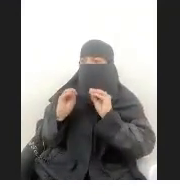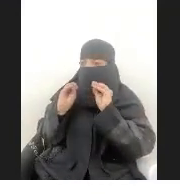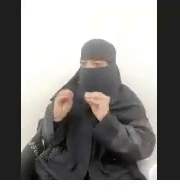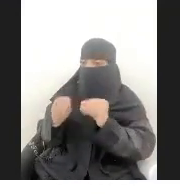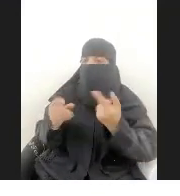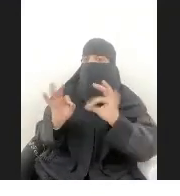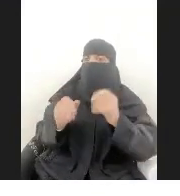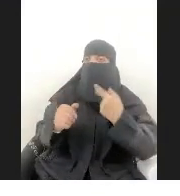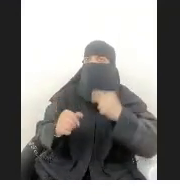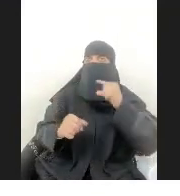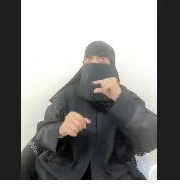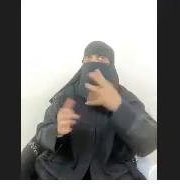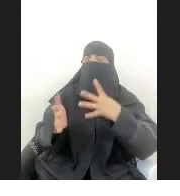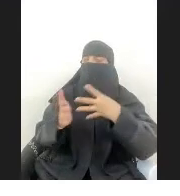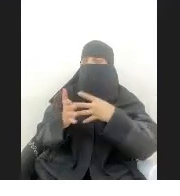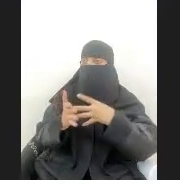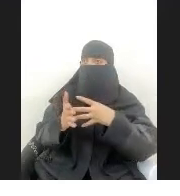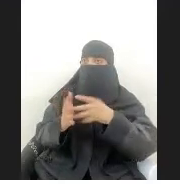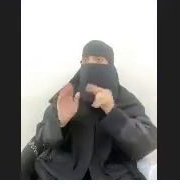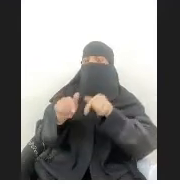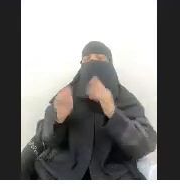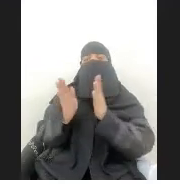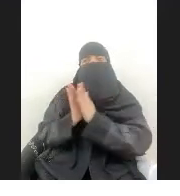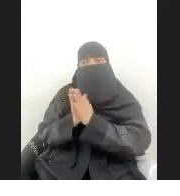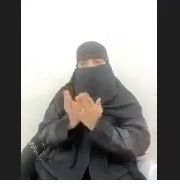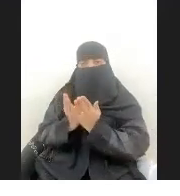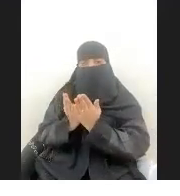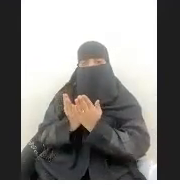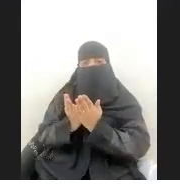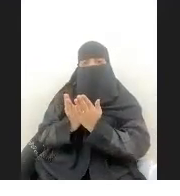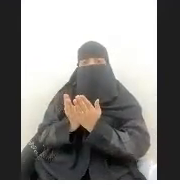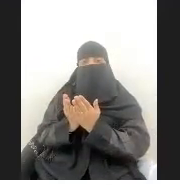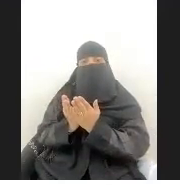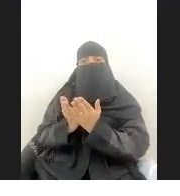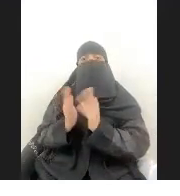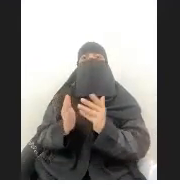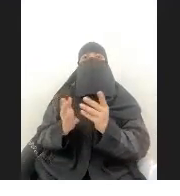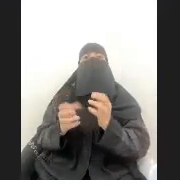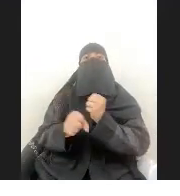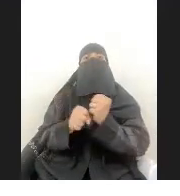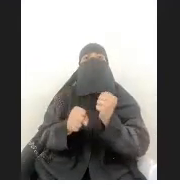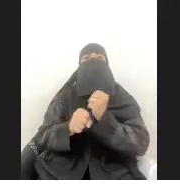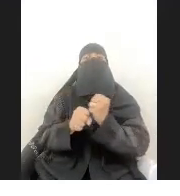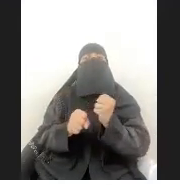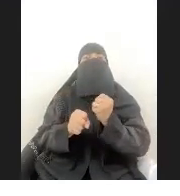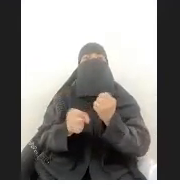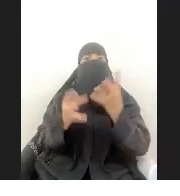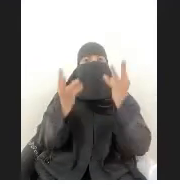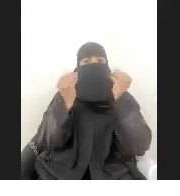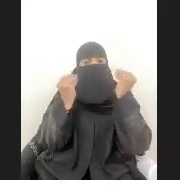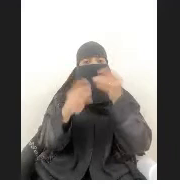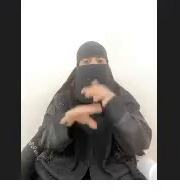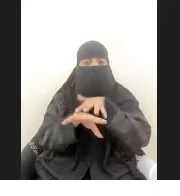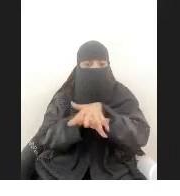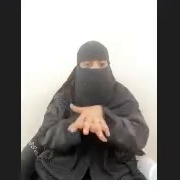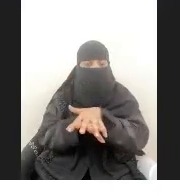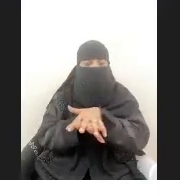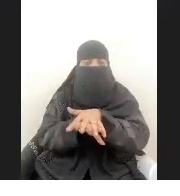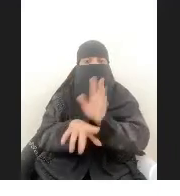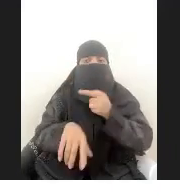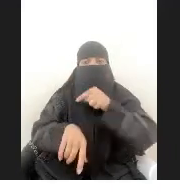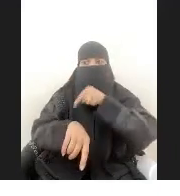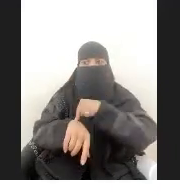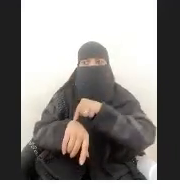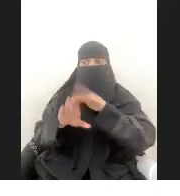الجامعة وقررنا المادة حقتي هنطبقها تعلم مدمج blended learning، هل الوقت اللي هيستغرقه